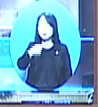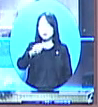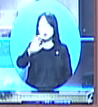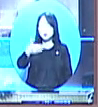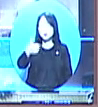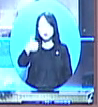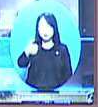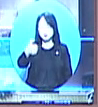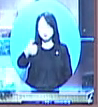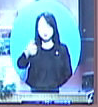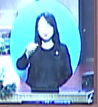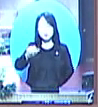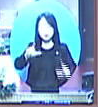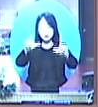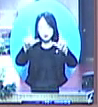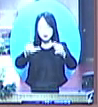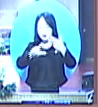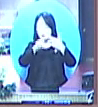1950년 6월